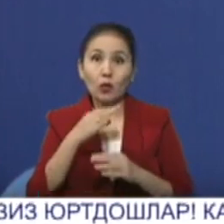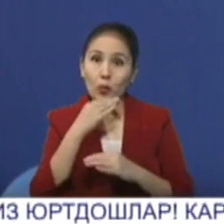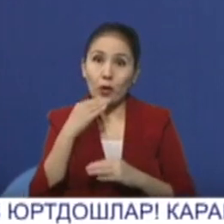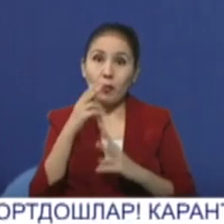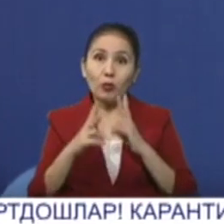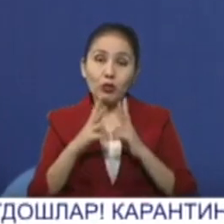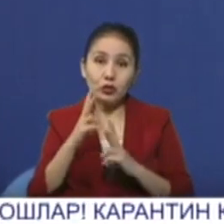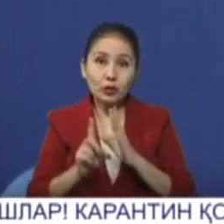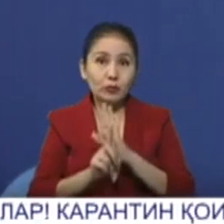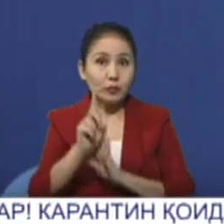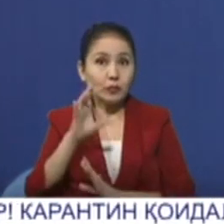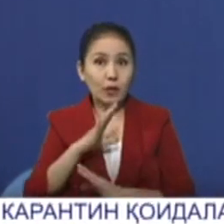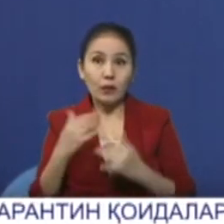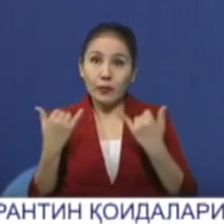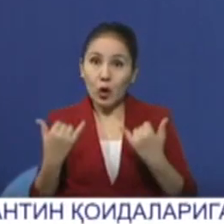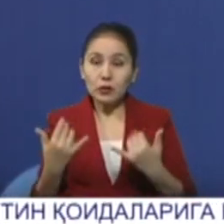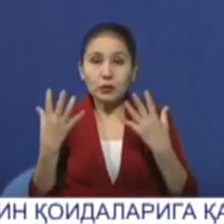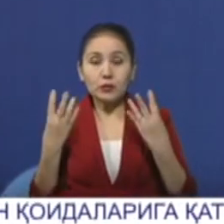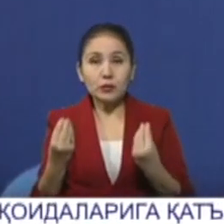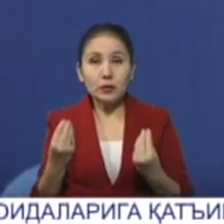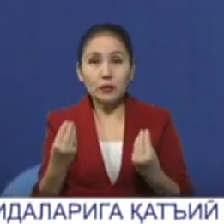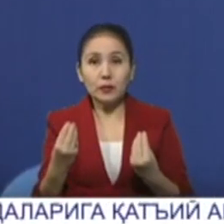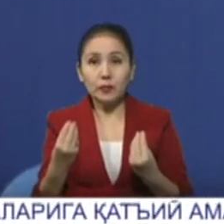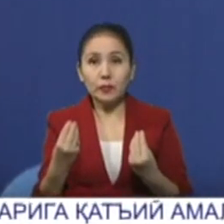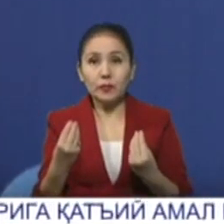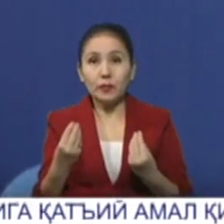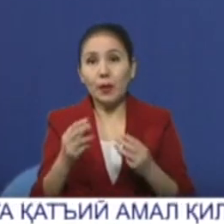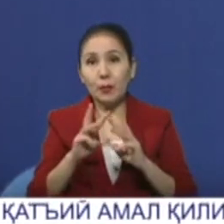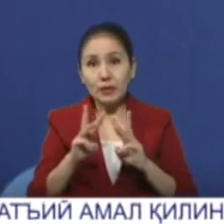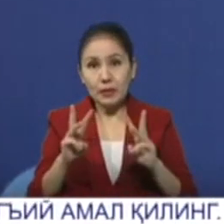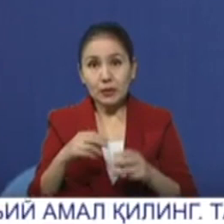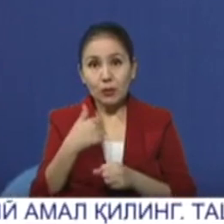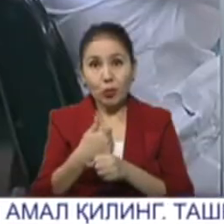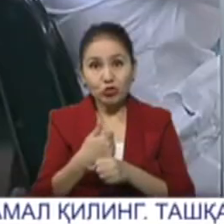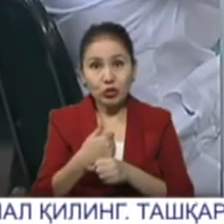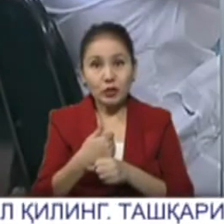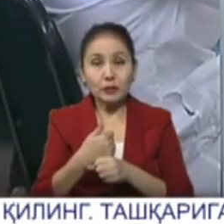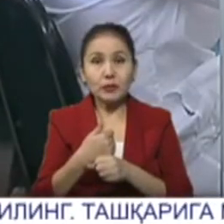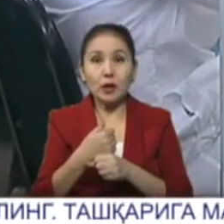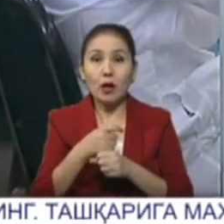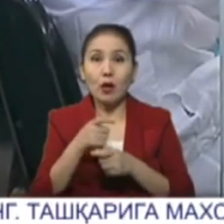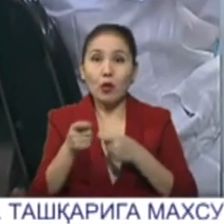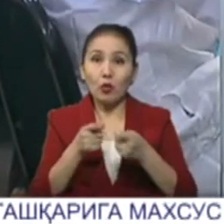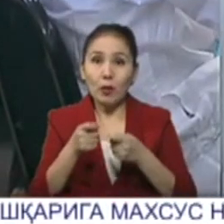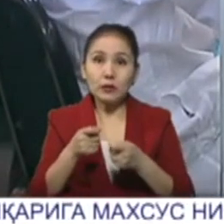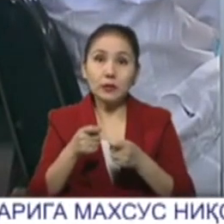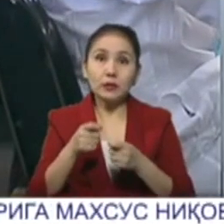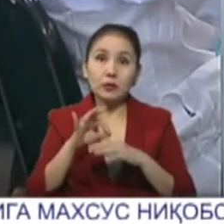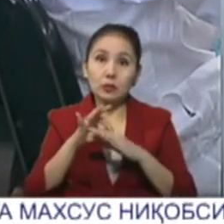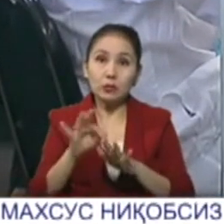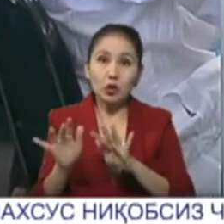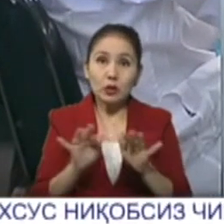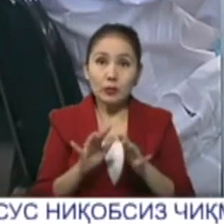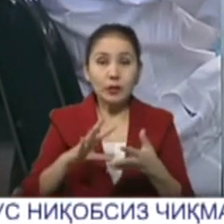murojaatlar kuzatilgandi. Hozirgi kunga kelib, prezidentimiz boshchiligidagi hukumatimiz rahbarlari olib borayotgan